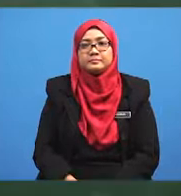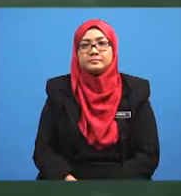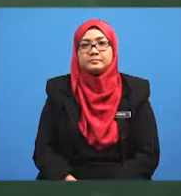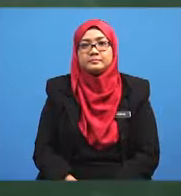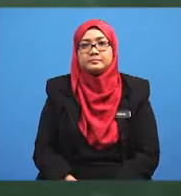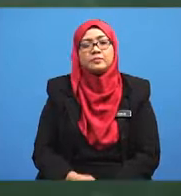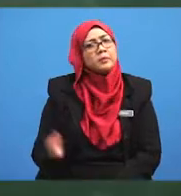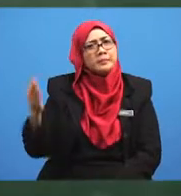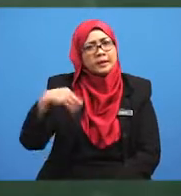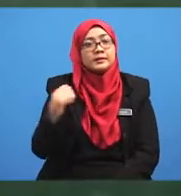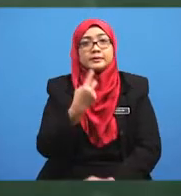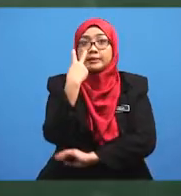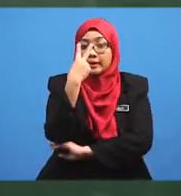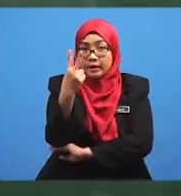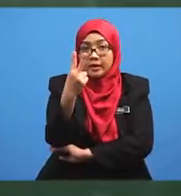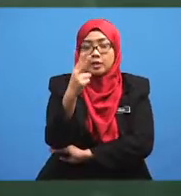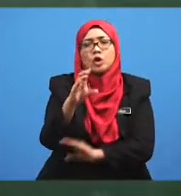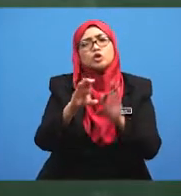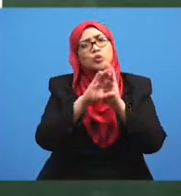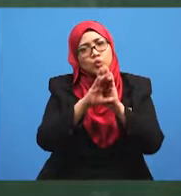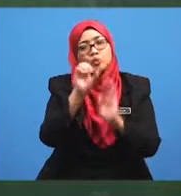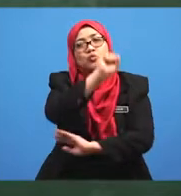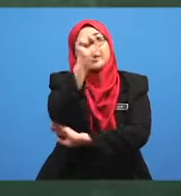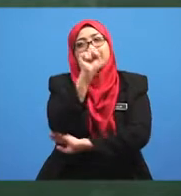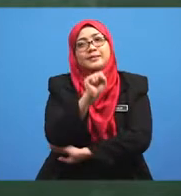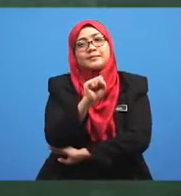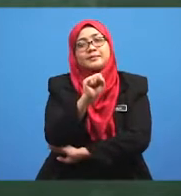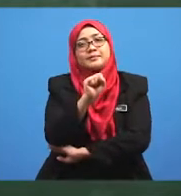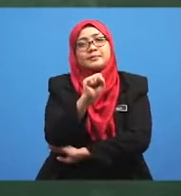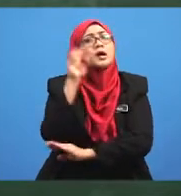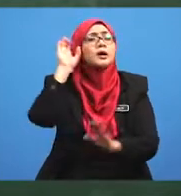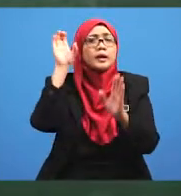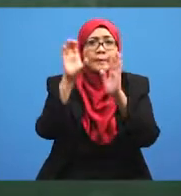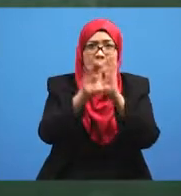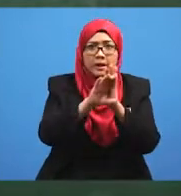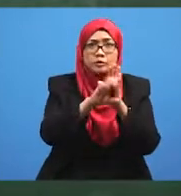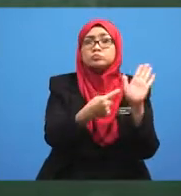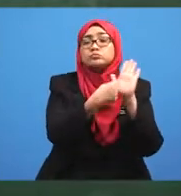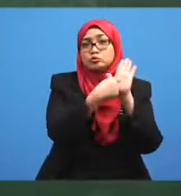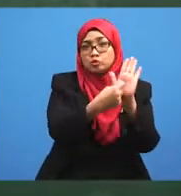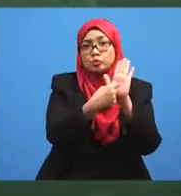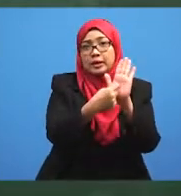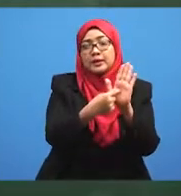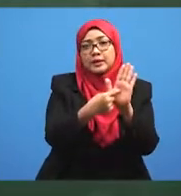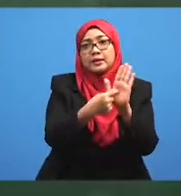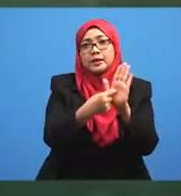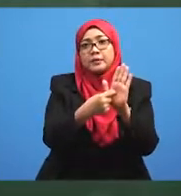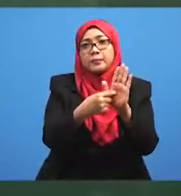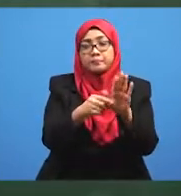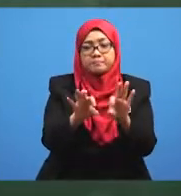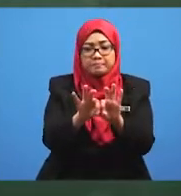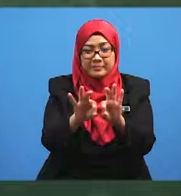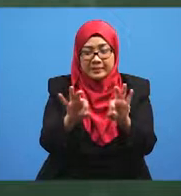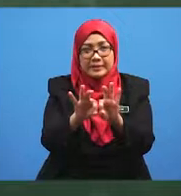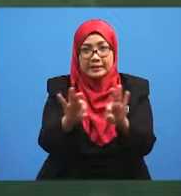Mari kita lihat contoh soalan. Rajah menunjukkan sebuah tiub Geiger Müller atau tiub